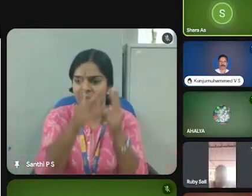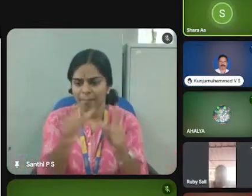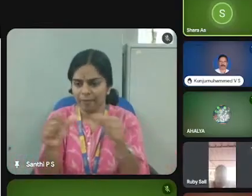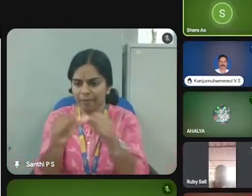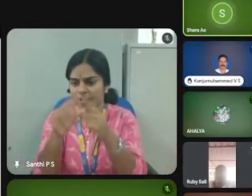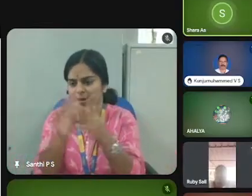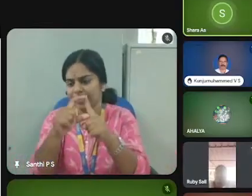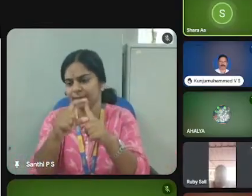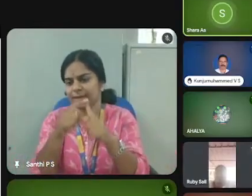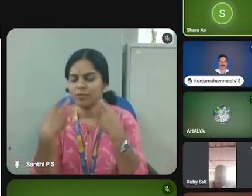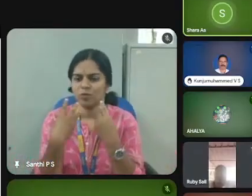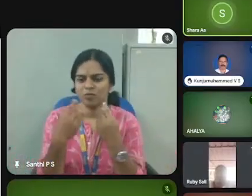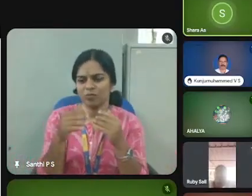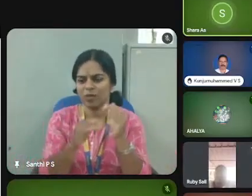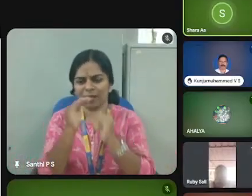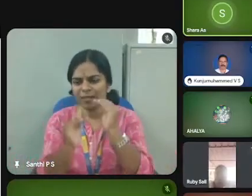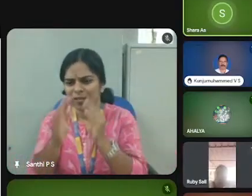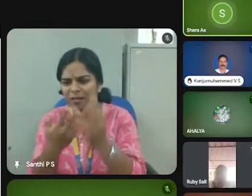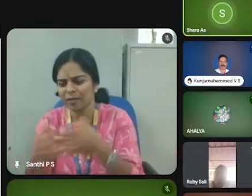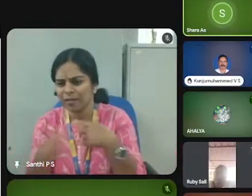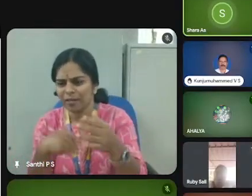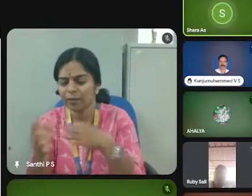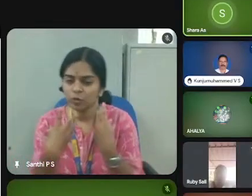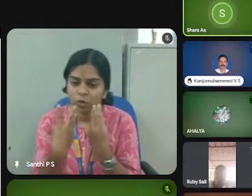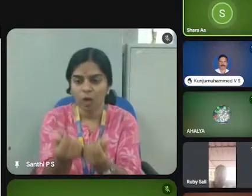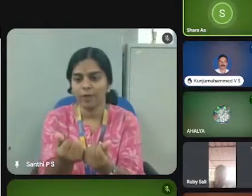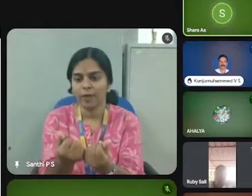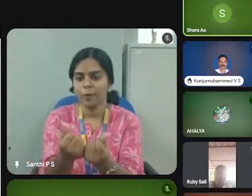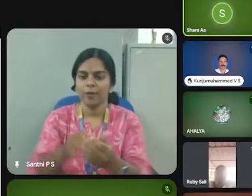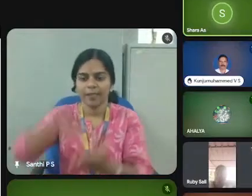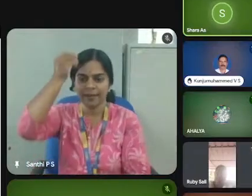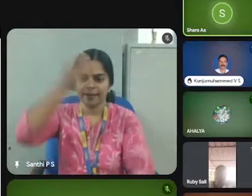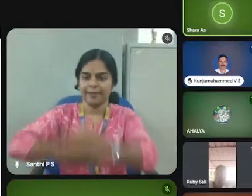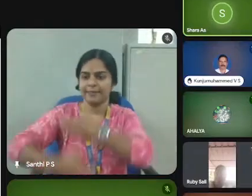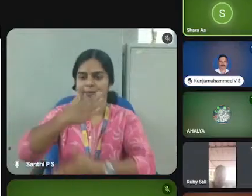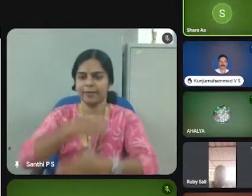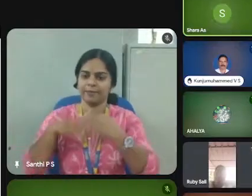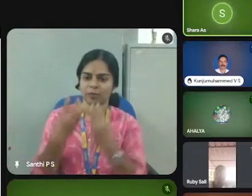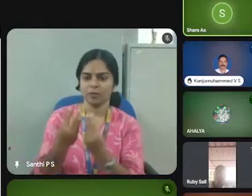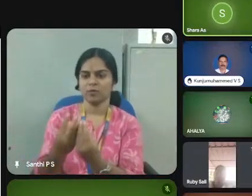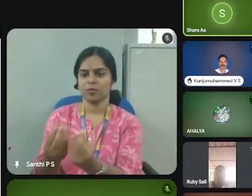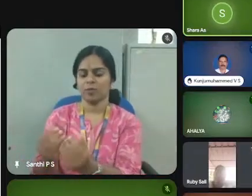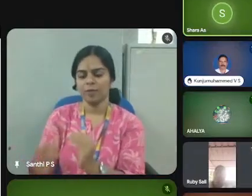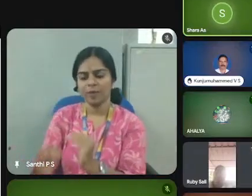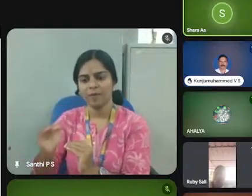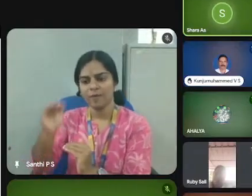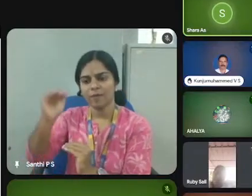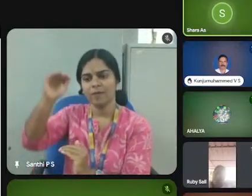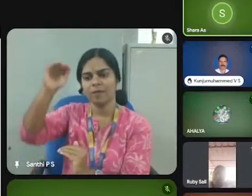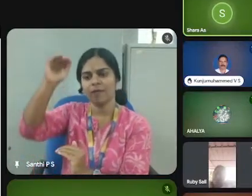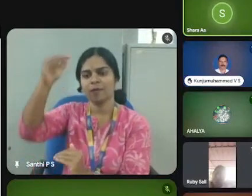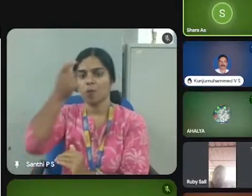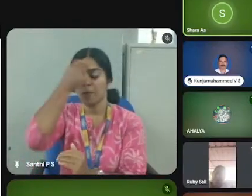ADHD ഒരുവിധം പരിഹരിക്കപ്പെടുമ്പോൾ പിന്നെ ലേണിംഗ് ഡിസബിലിറ്റി ഈ വലുതാകും തോറും അതായത് ഒരുപാട്